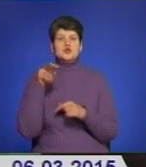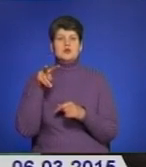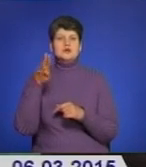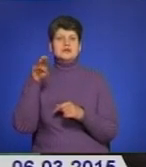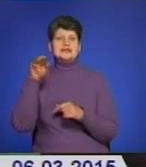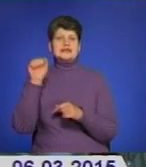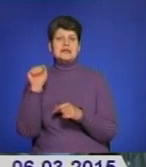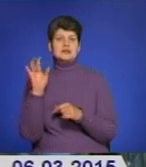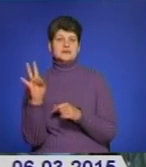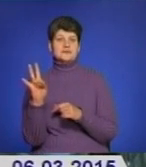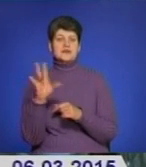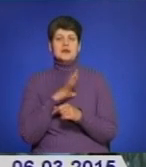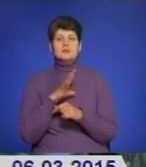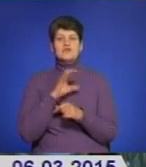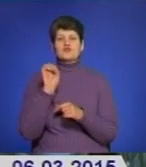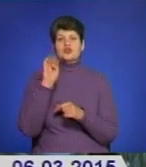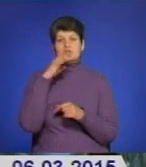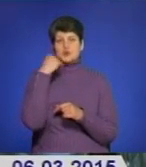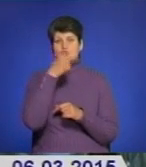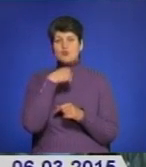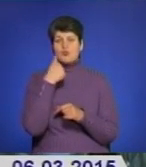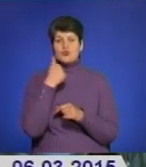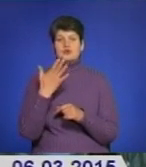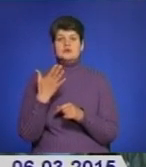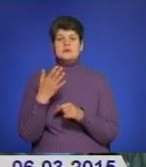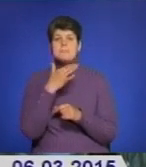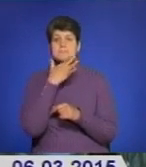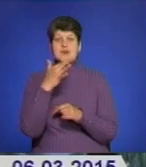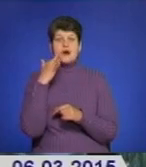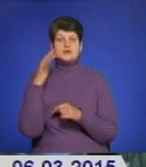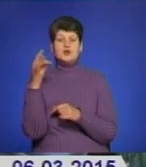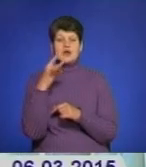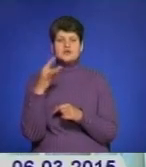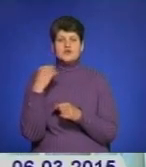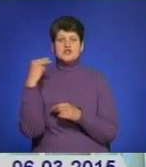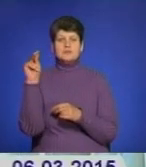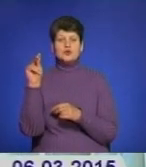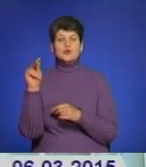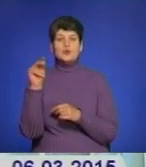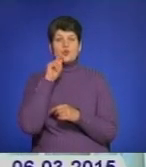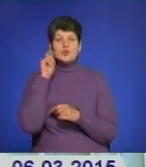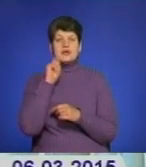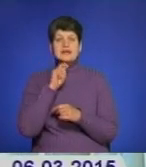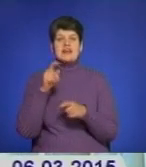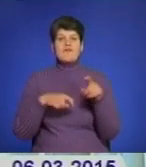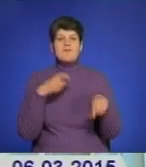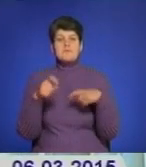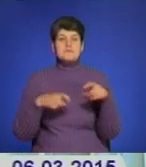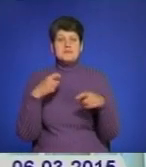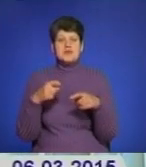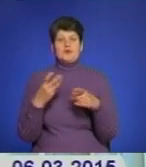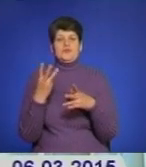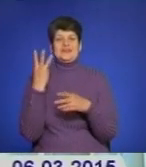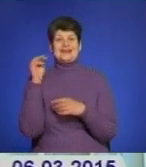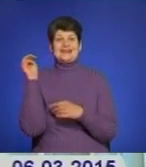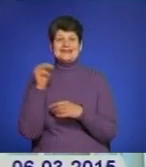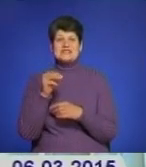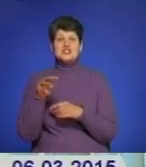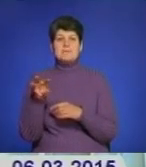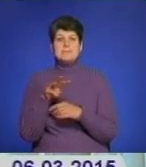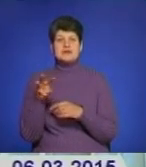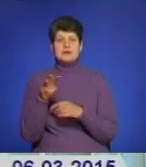яка була в 2014 році багаторазовою чемпіонкою України, це на дистанціях, в бігу на дистанціях 3 тисячі метрів,